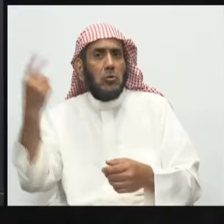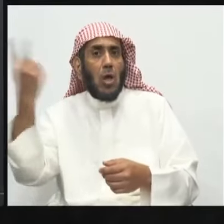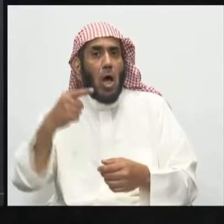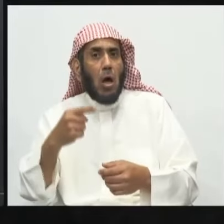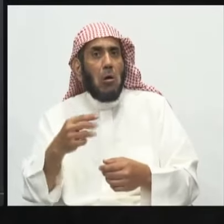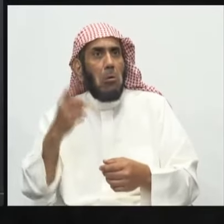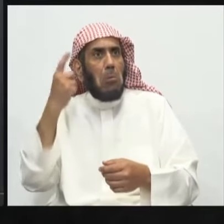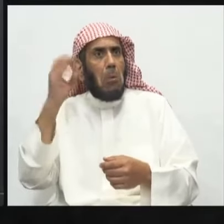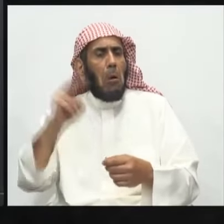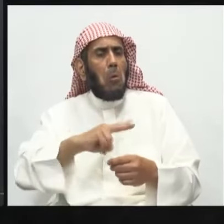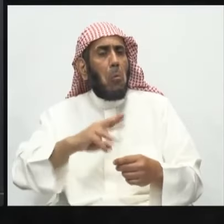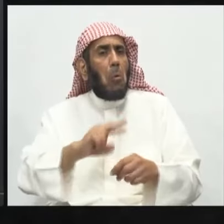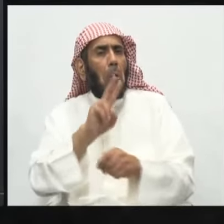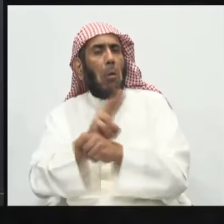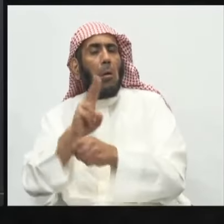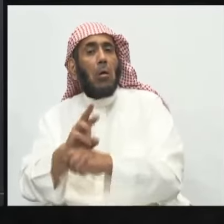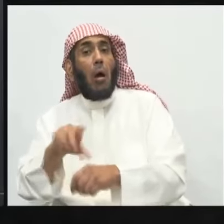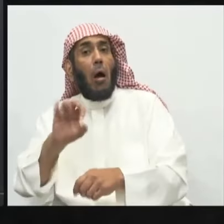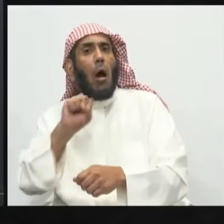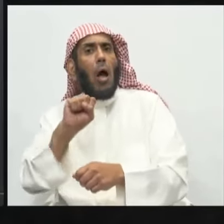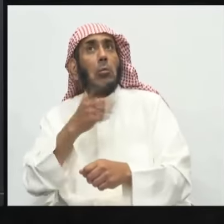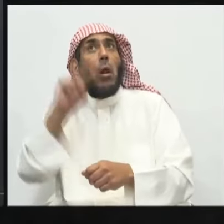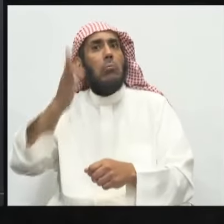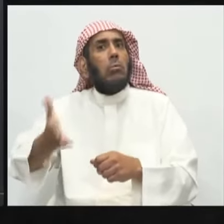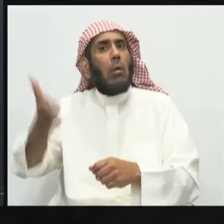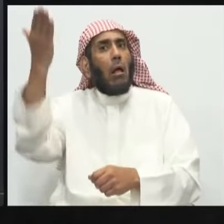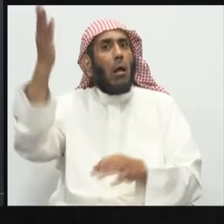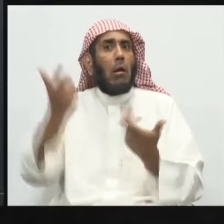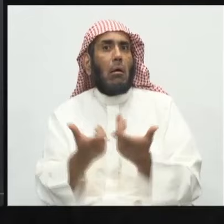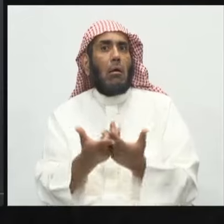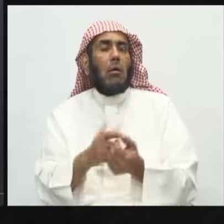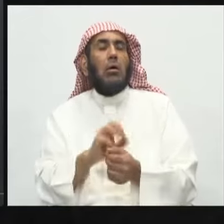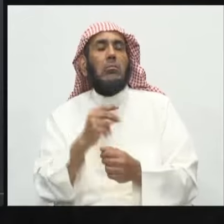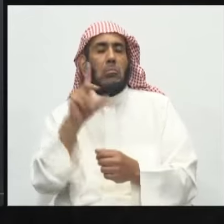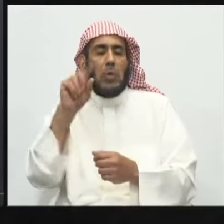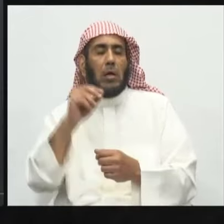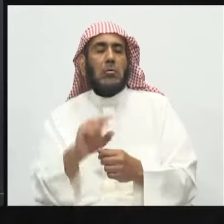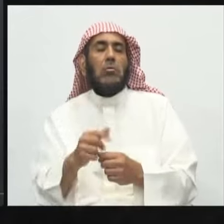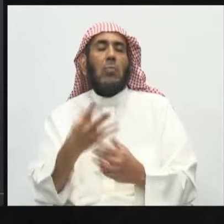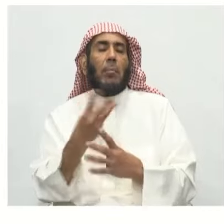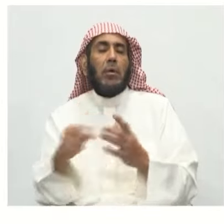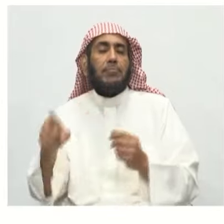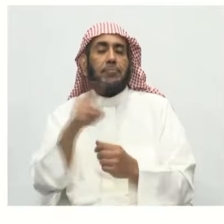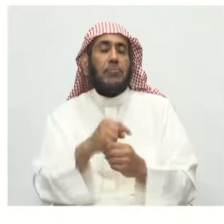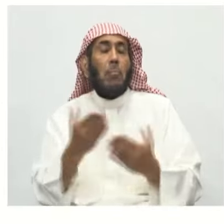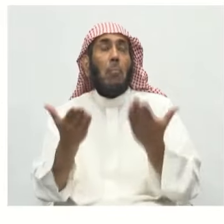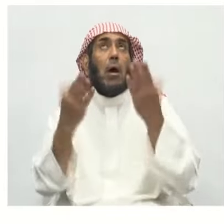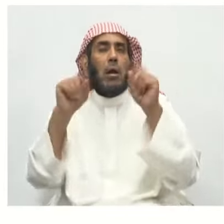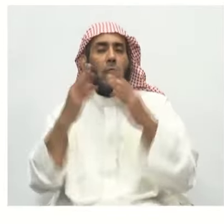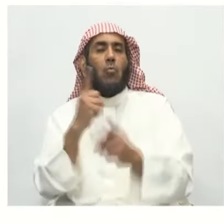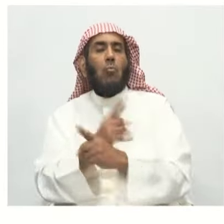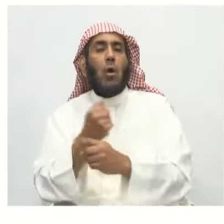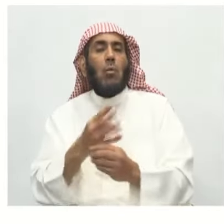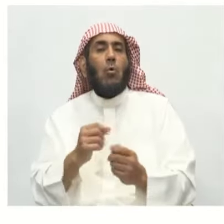امور هي من خصائص الله سبحانه وتعالى ممتاز احسنتم ابنائي بارك الله فيكم